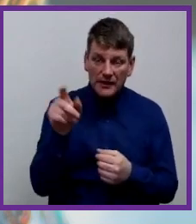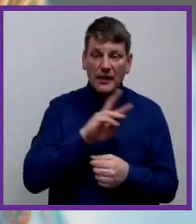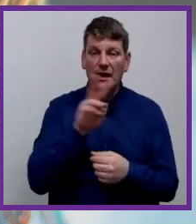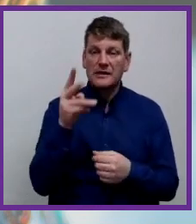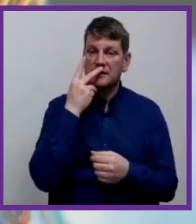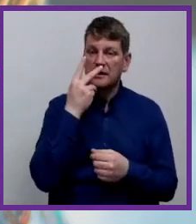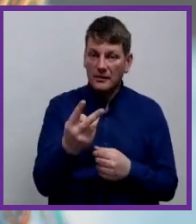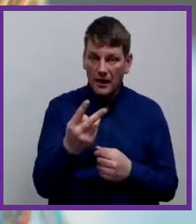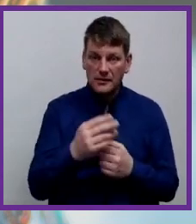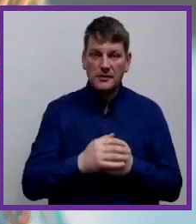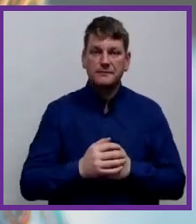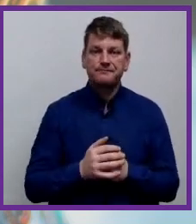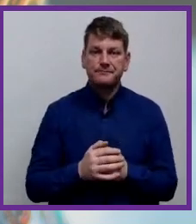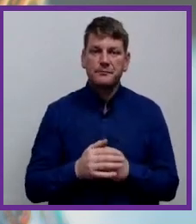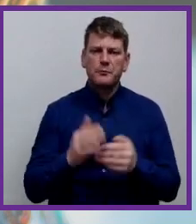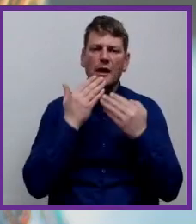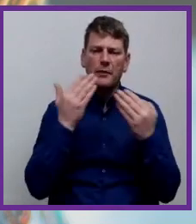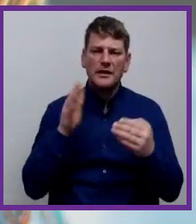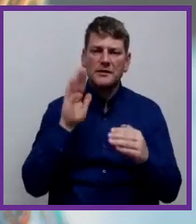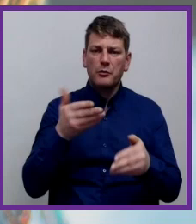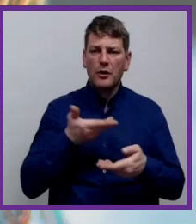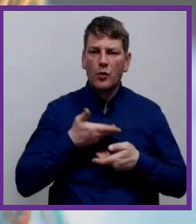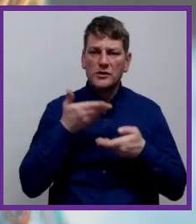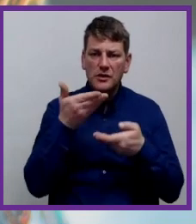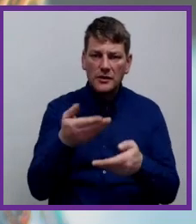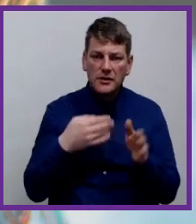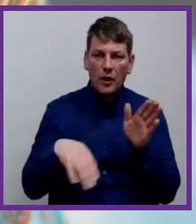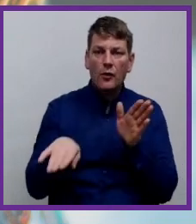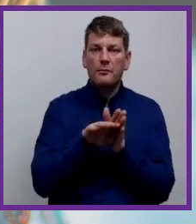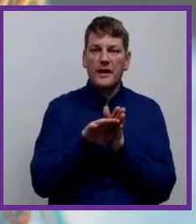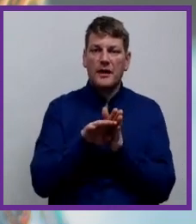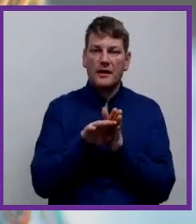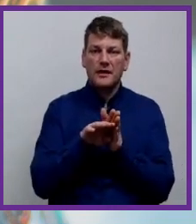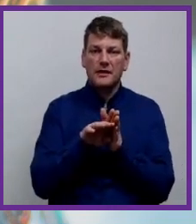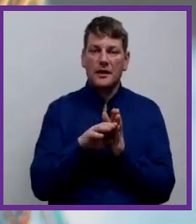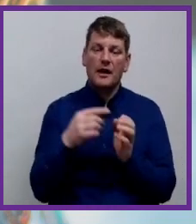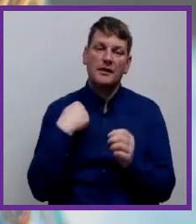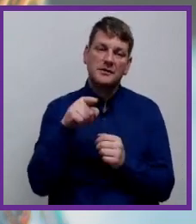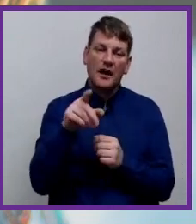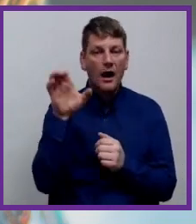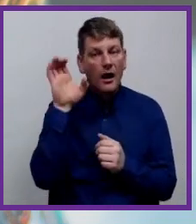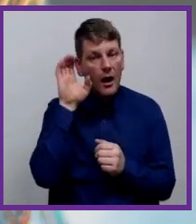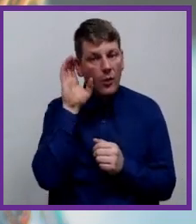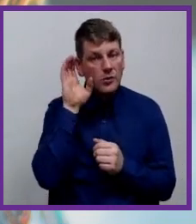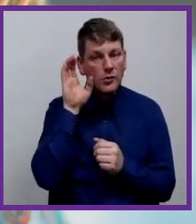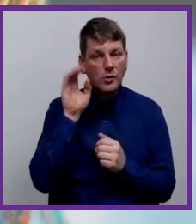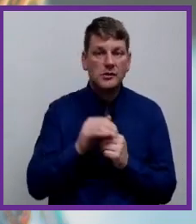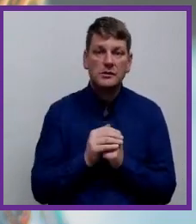skatās. Paldies par uzaicinājumu piedalīties. Es tā klausos